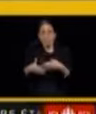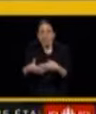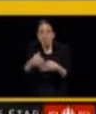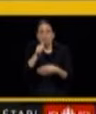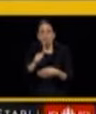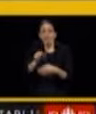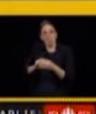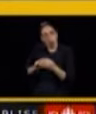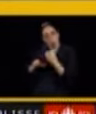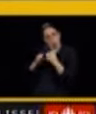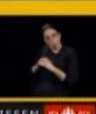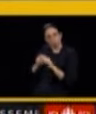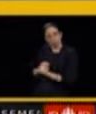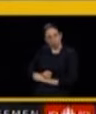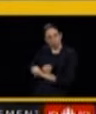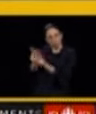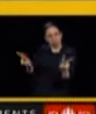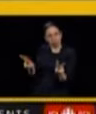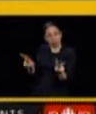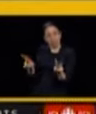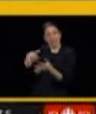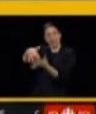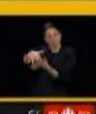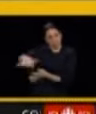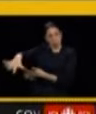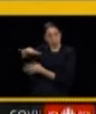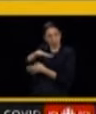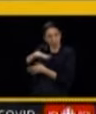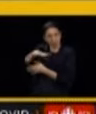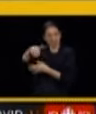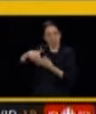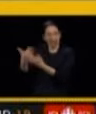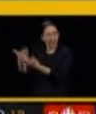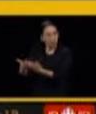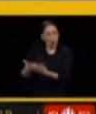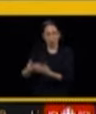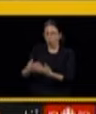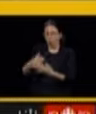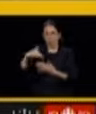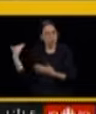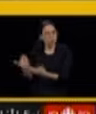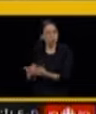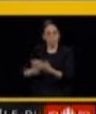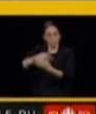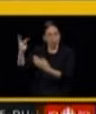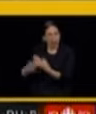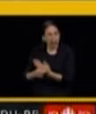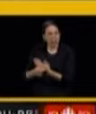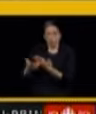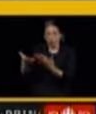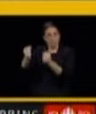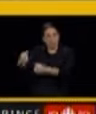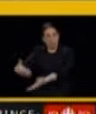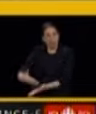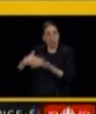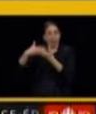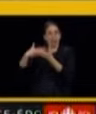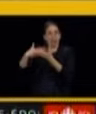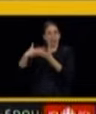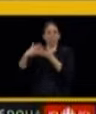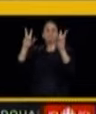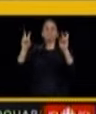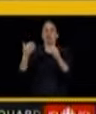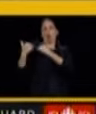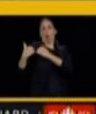à tous les étudiants des établissements d'enseignement dans tous les programmes qui pourraient venir travailler avec nous comme préposés aux